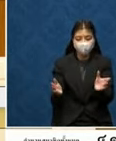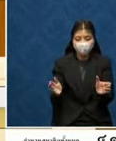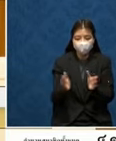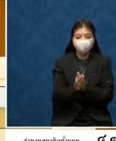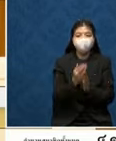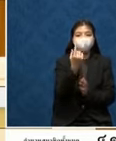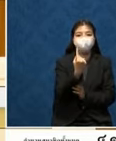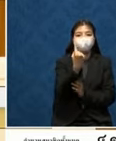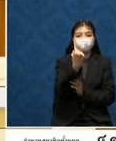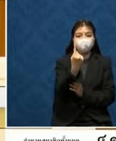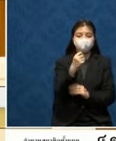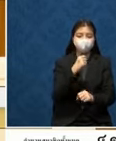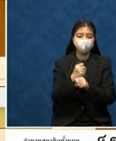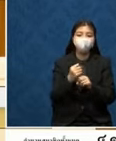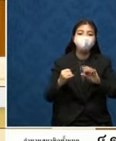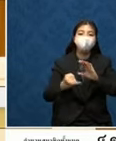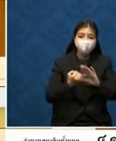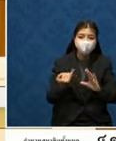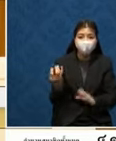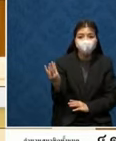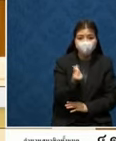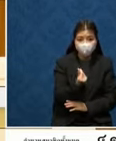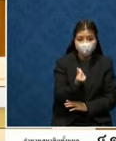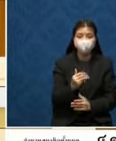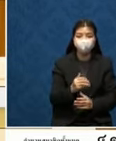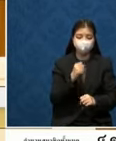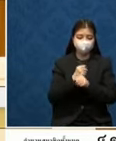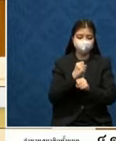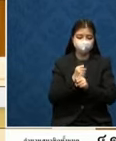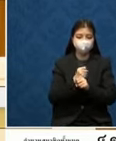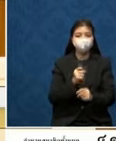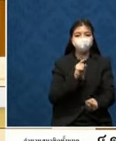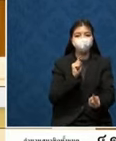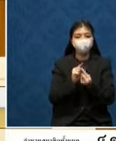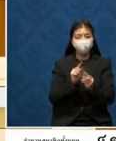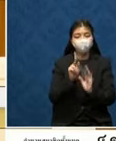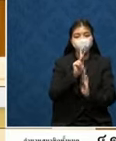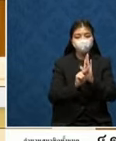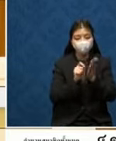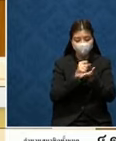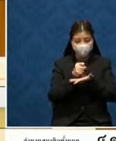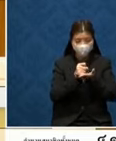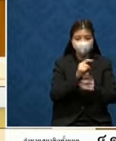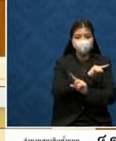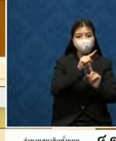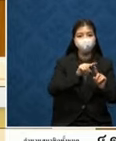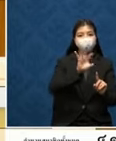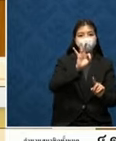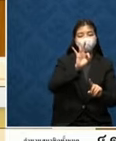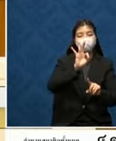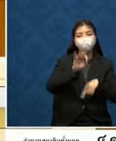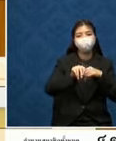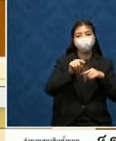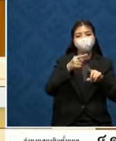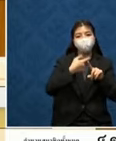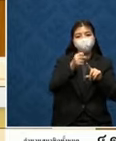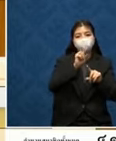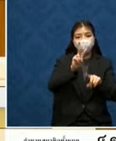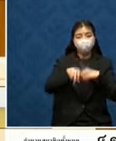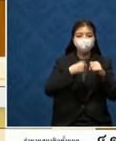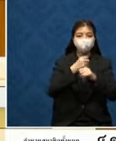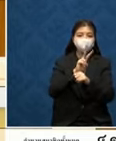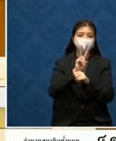งานให้ได้ง่ายขึ้นรวดเร็วขึ้นเป็นประมวลกฎหมายยาเสพติดมีผลบังคับใช้แล้วตั้งแต่วันที่ 9ธันวาคม 2564ก็